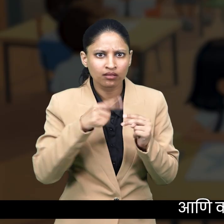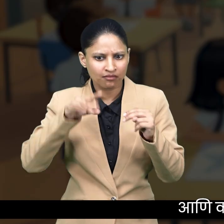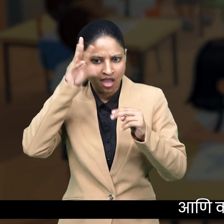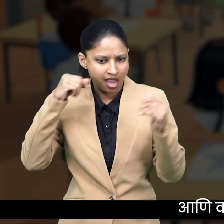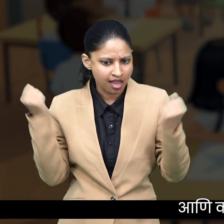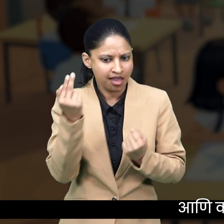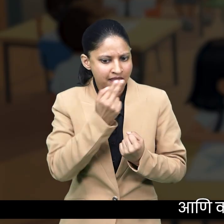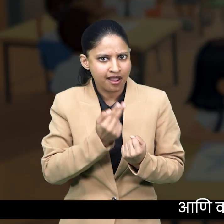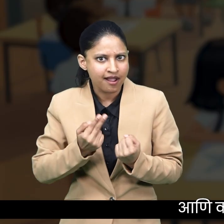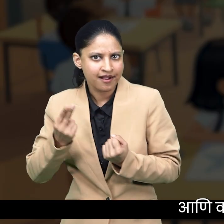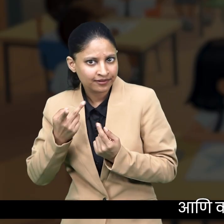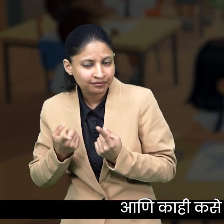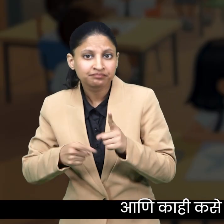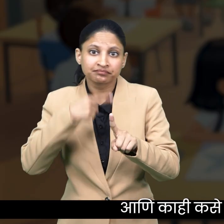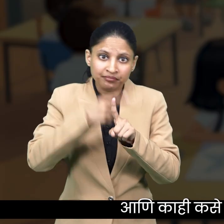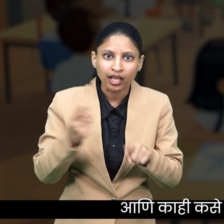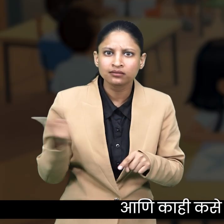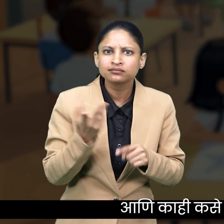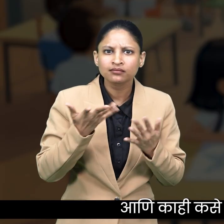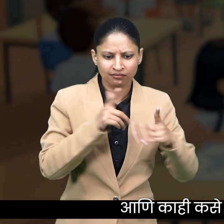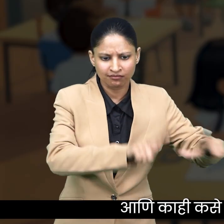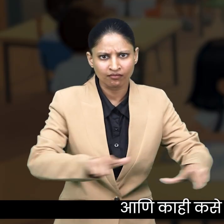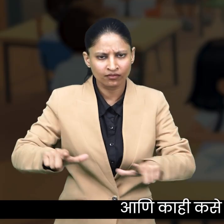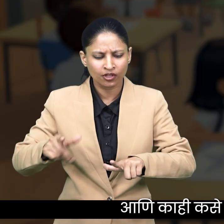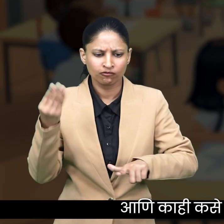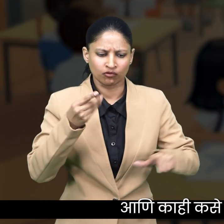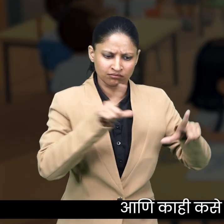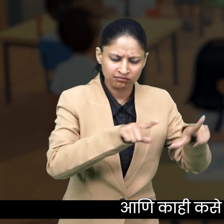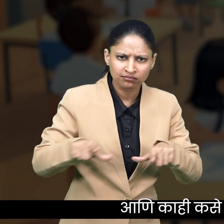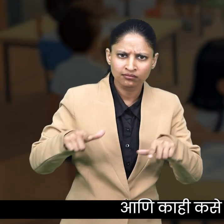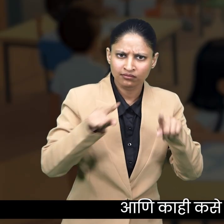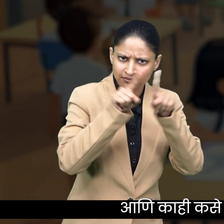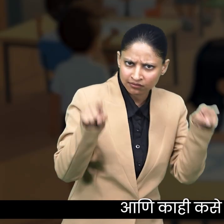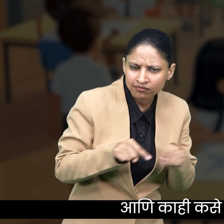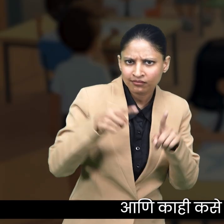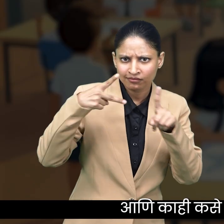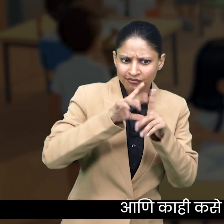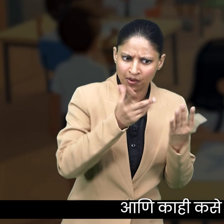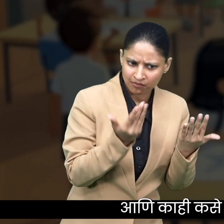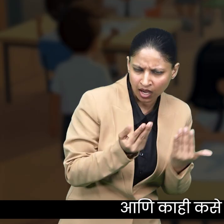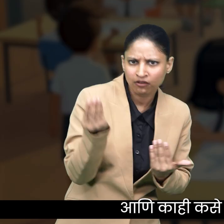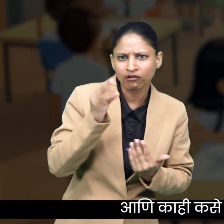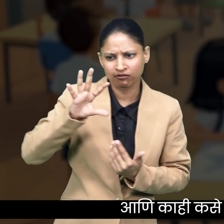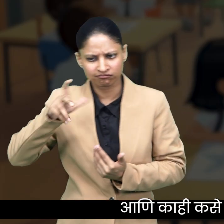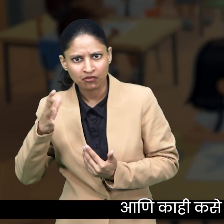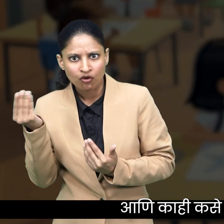आणि काही आकार टाईल कसे बनवतात आणि काही कसे करत नाहीत हे त्यांना शिकायला मिळाले.